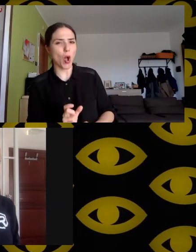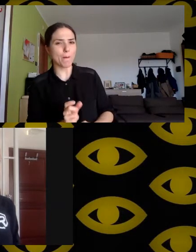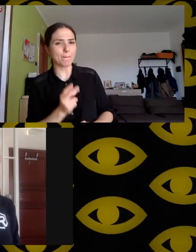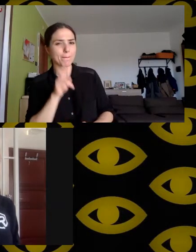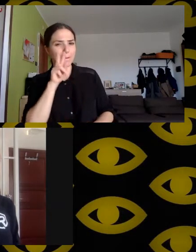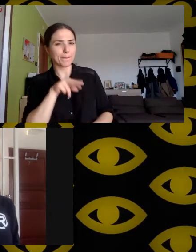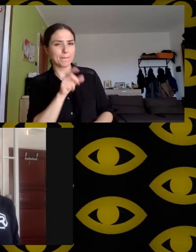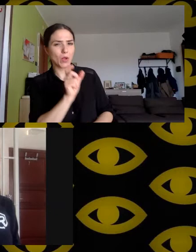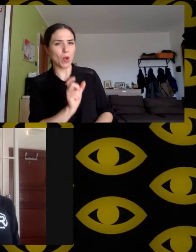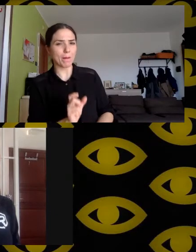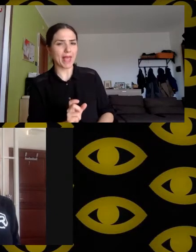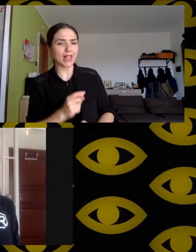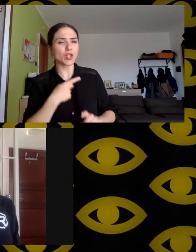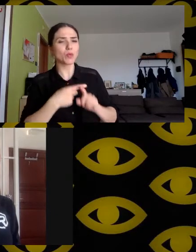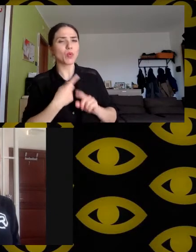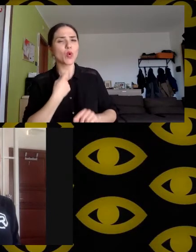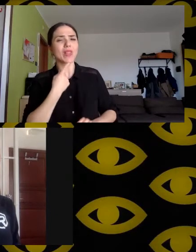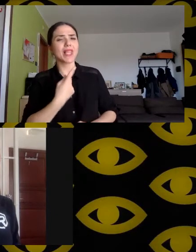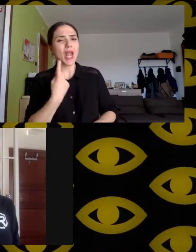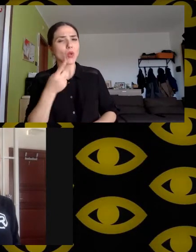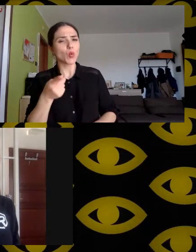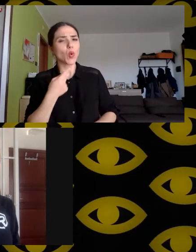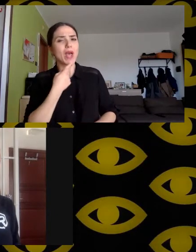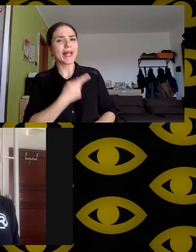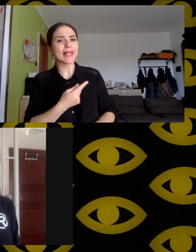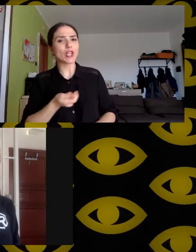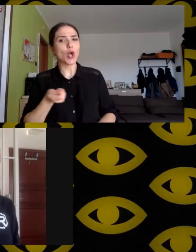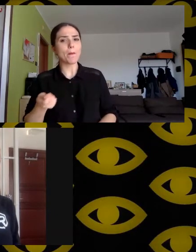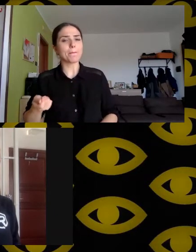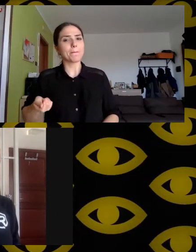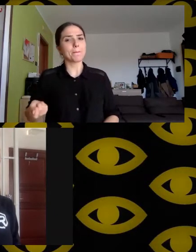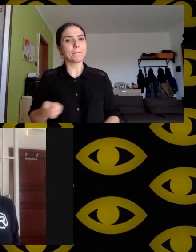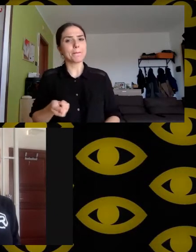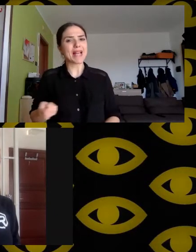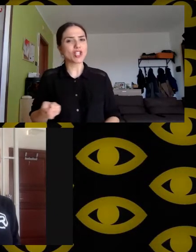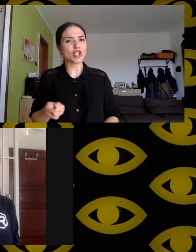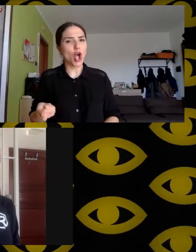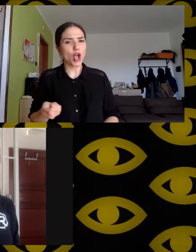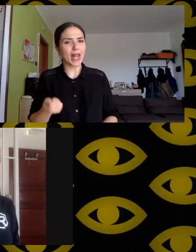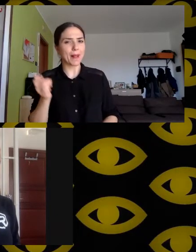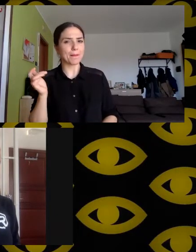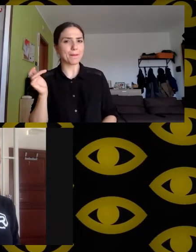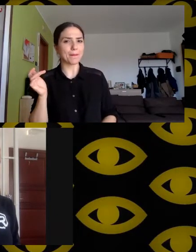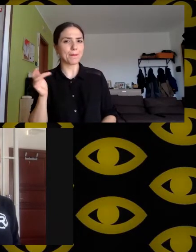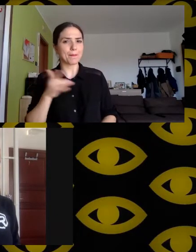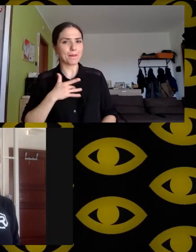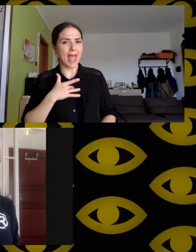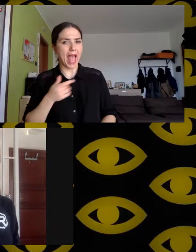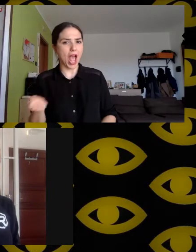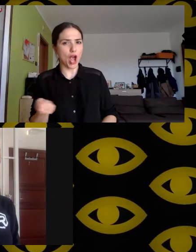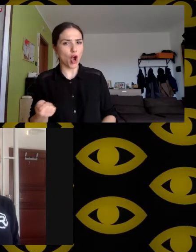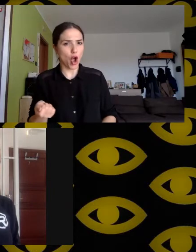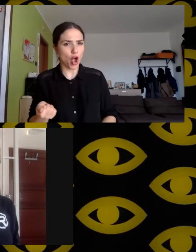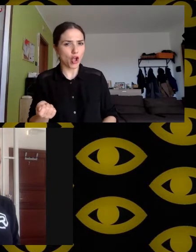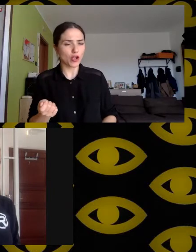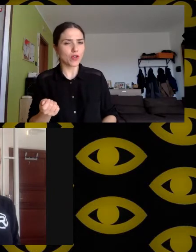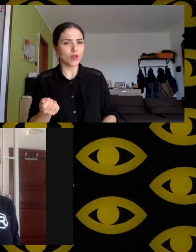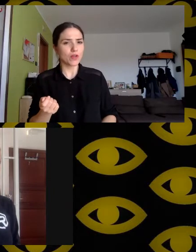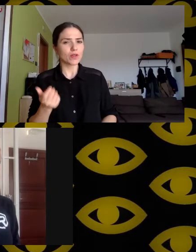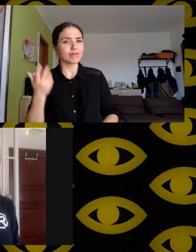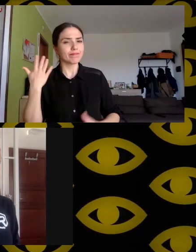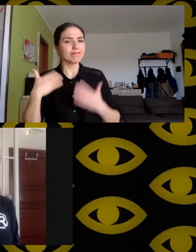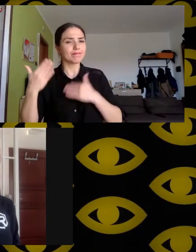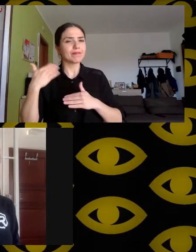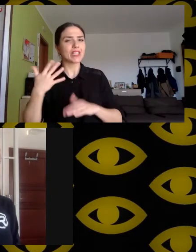ti ha riservato alcune critiche in passato perché forse dovremmo, proprio per il ruolo